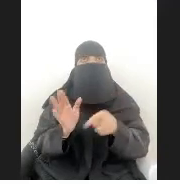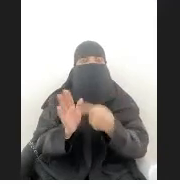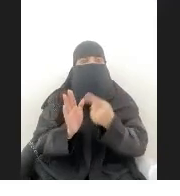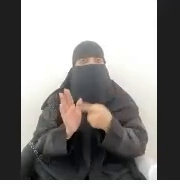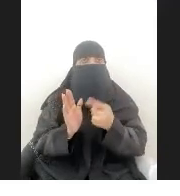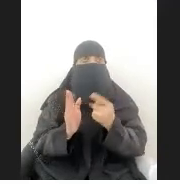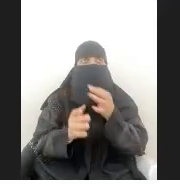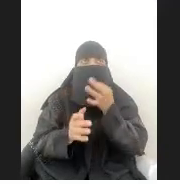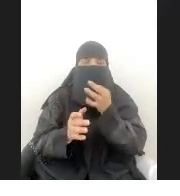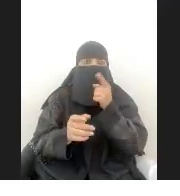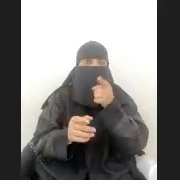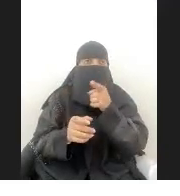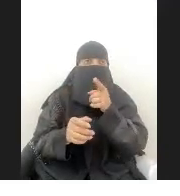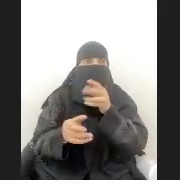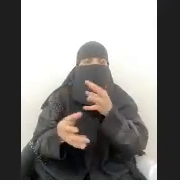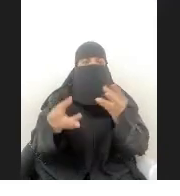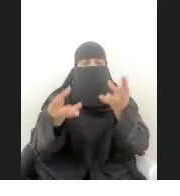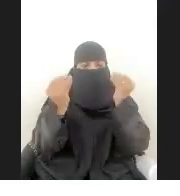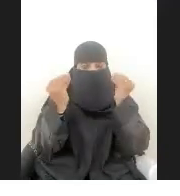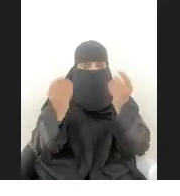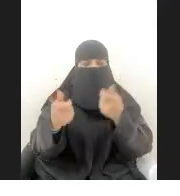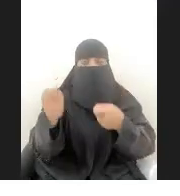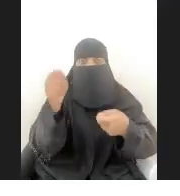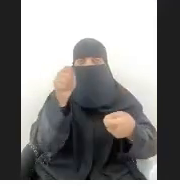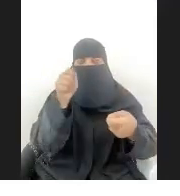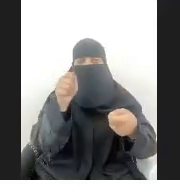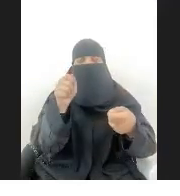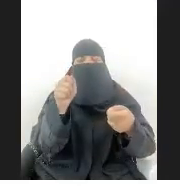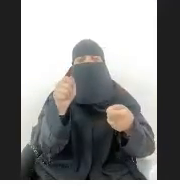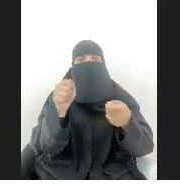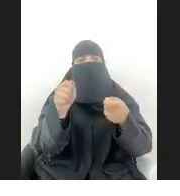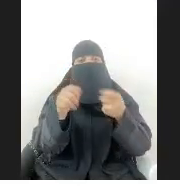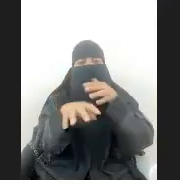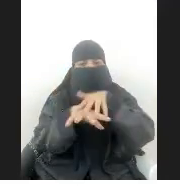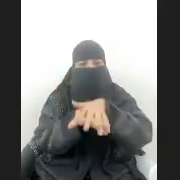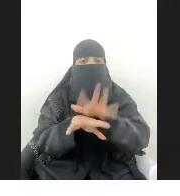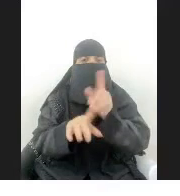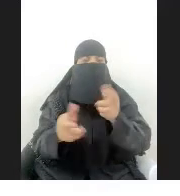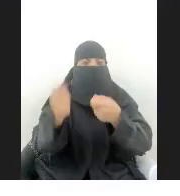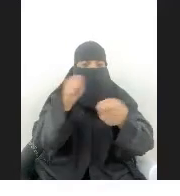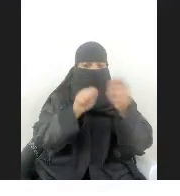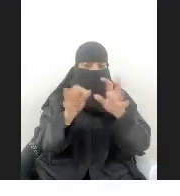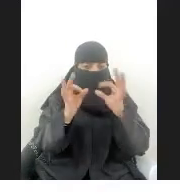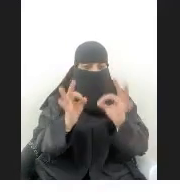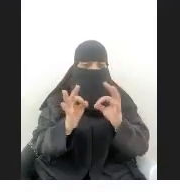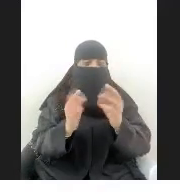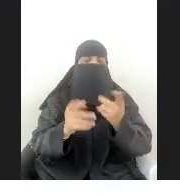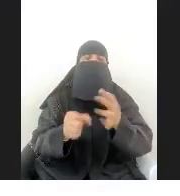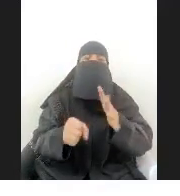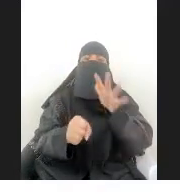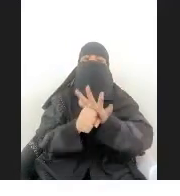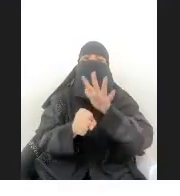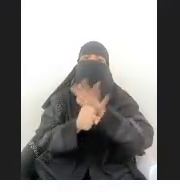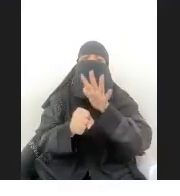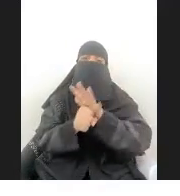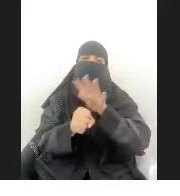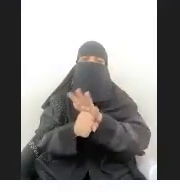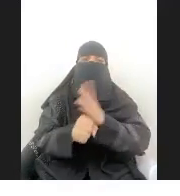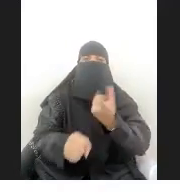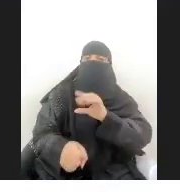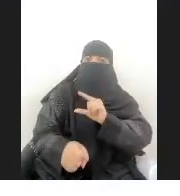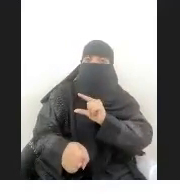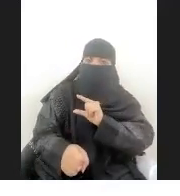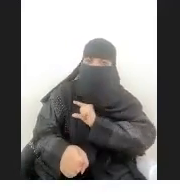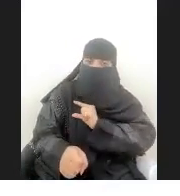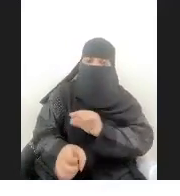كان صمم صح ممكن هو يعمل عبء زيادة على عضو هيئة التدريس وعبء زيادة على الطالب، أو